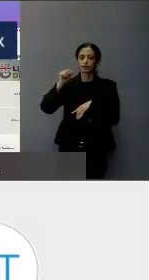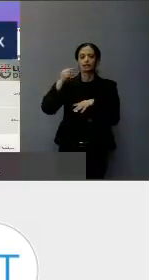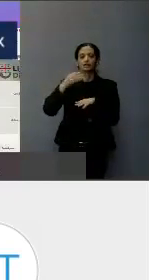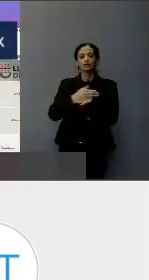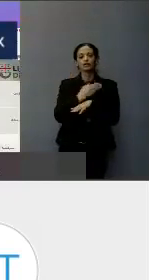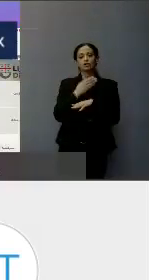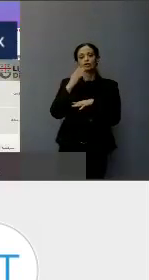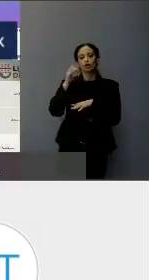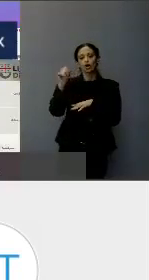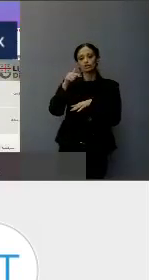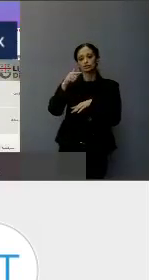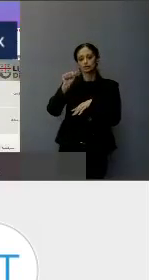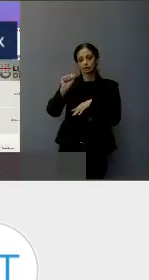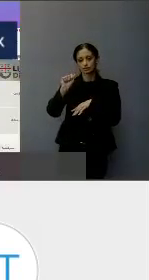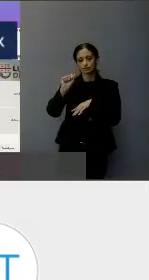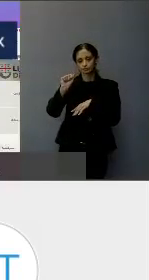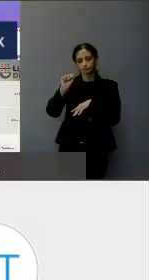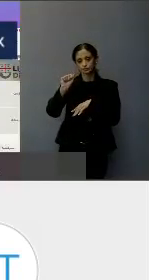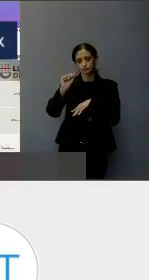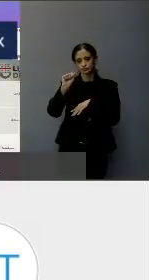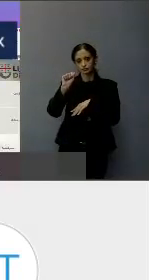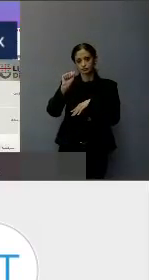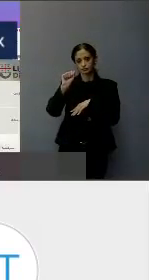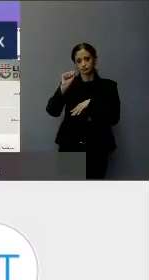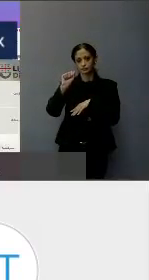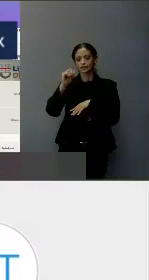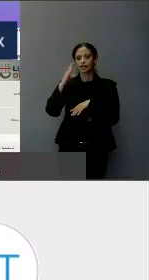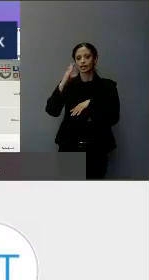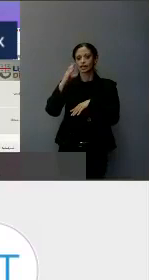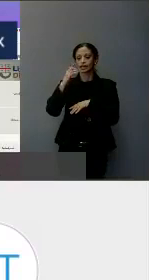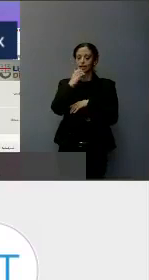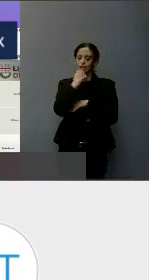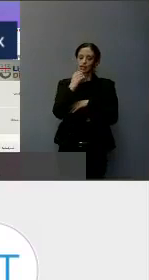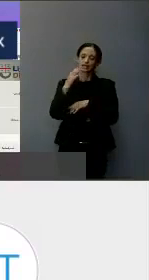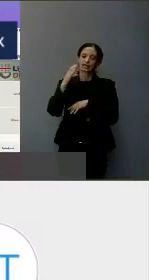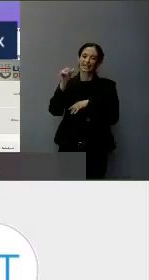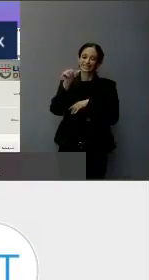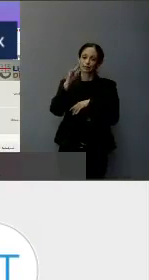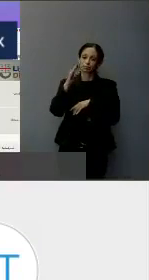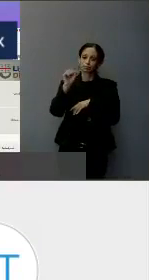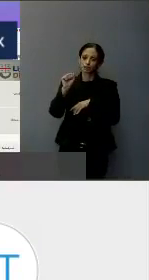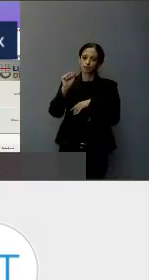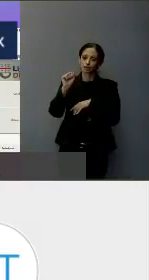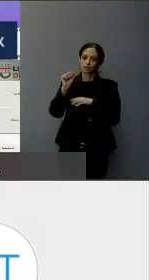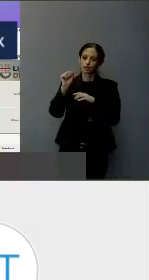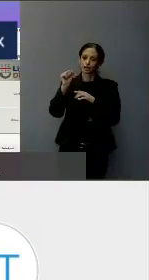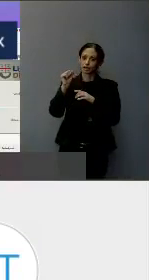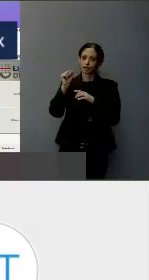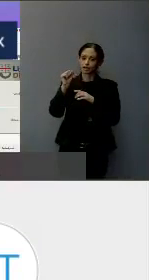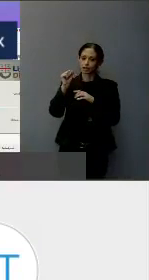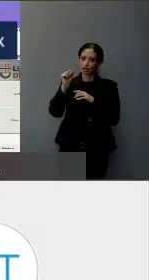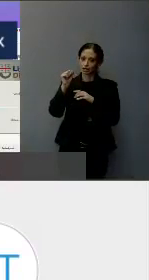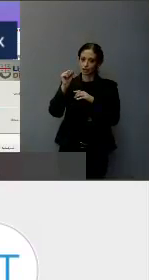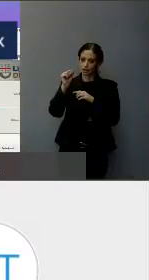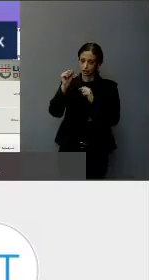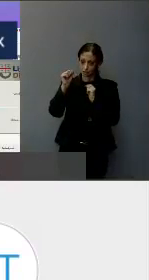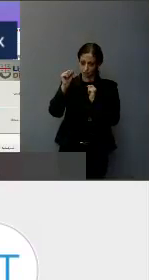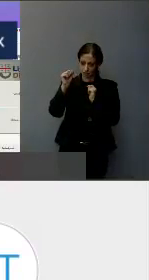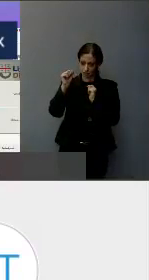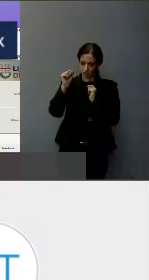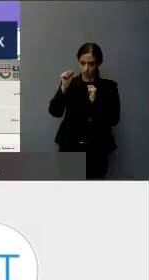consigliere costa tassinari scuse consigliere cassiba costa al contrario consigliere di